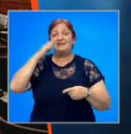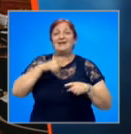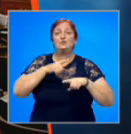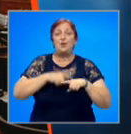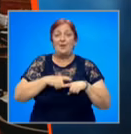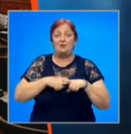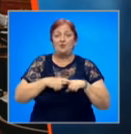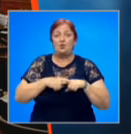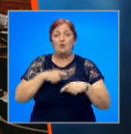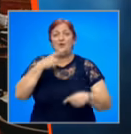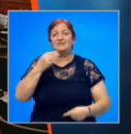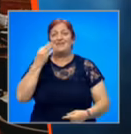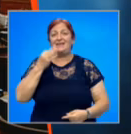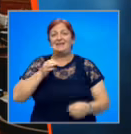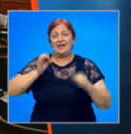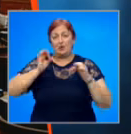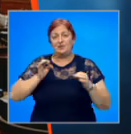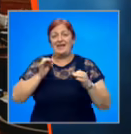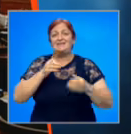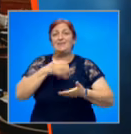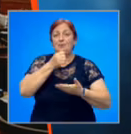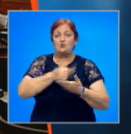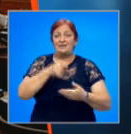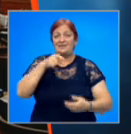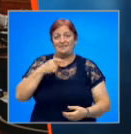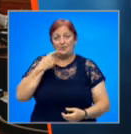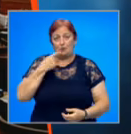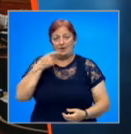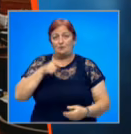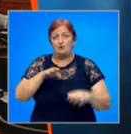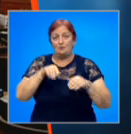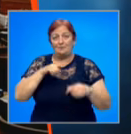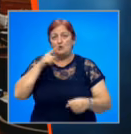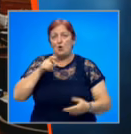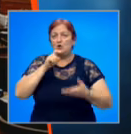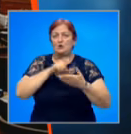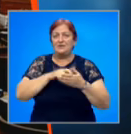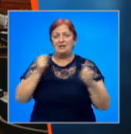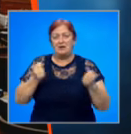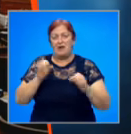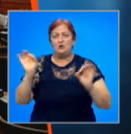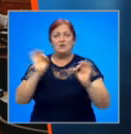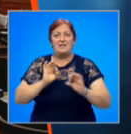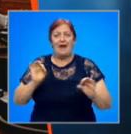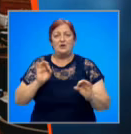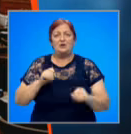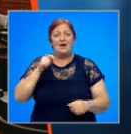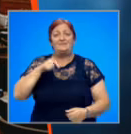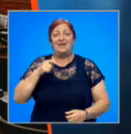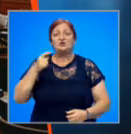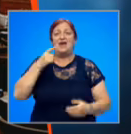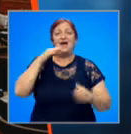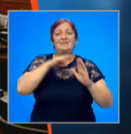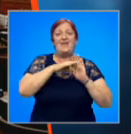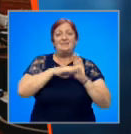правосъдието. Извън трите актуализации на бюджета за тази година обаче, в този парламент друга законодателна дейност нямаше. В днешния